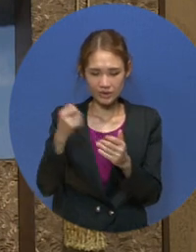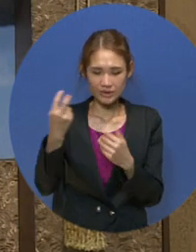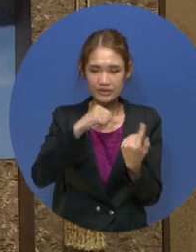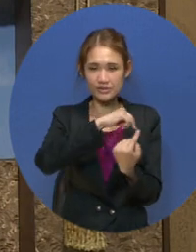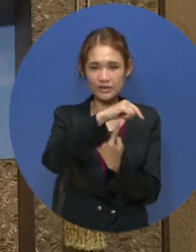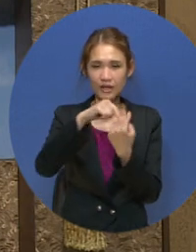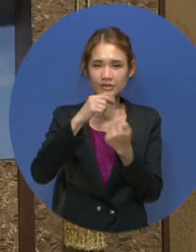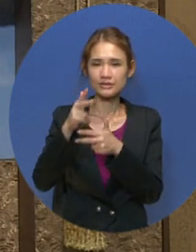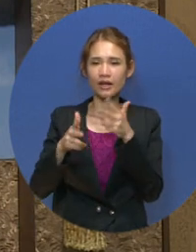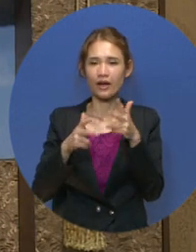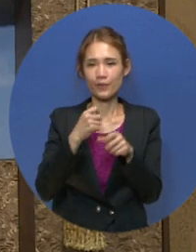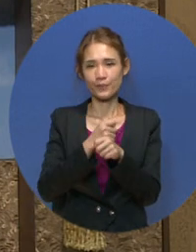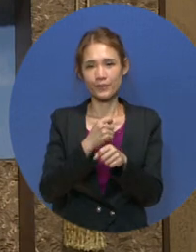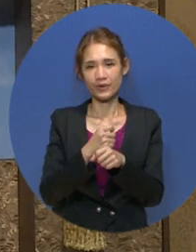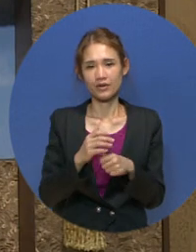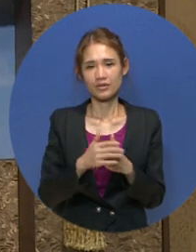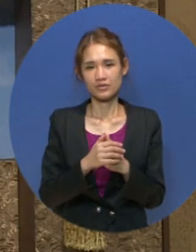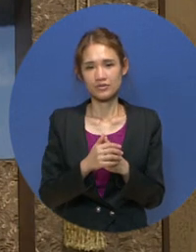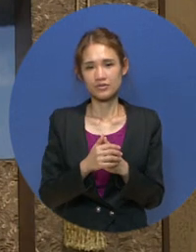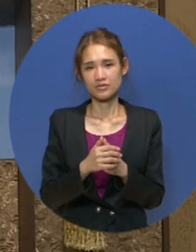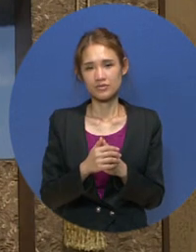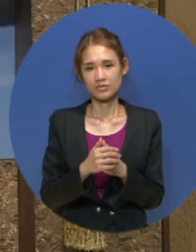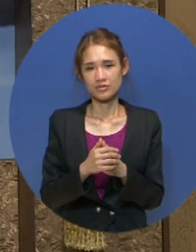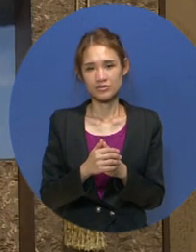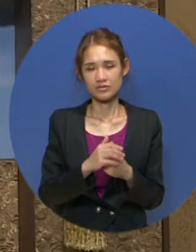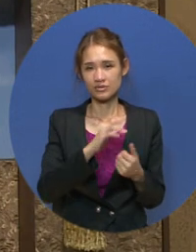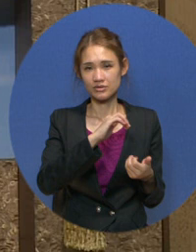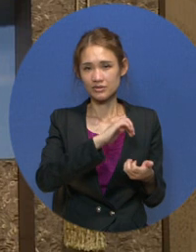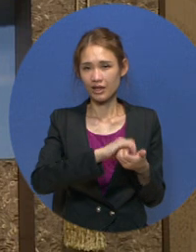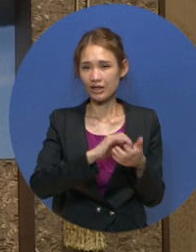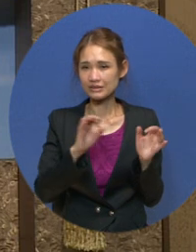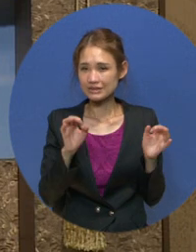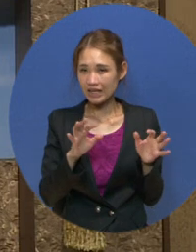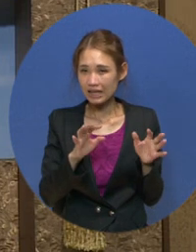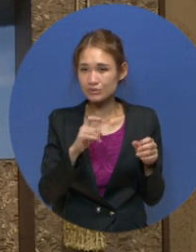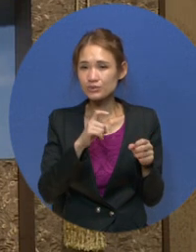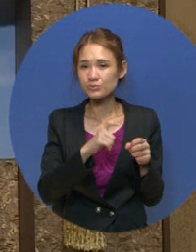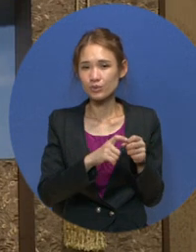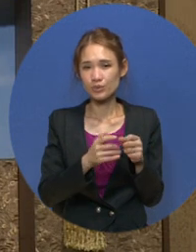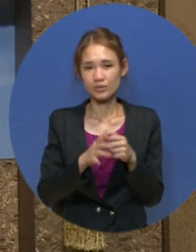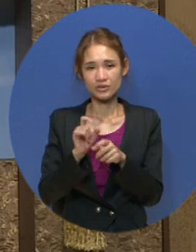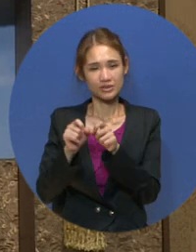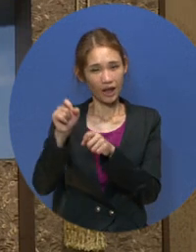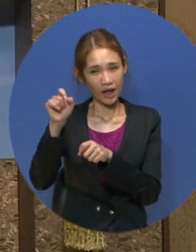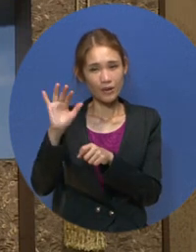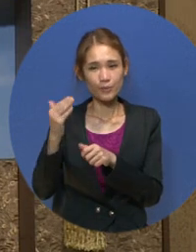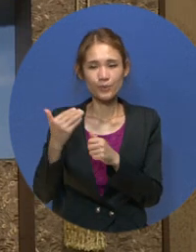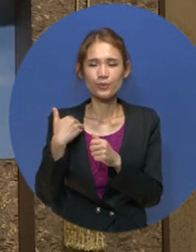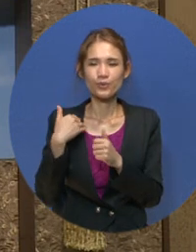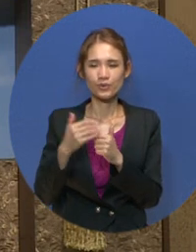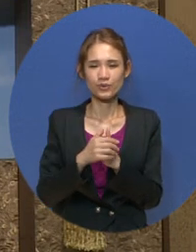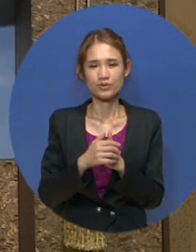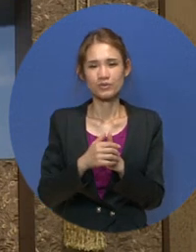사업을 시작을 했고요. 그래서 저희가 단기적인 목표일 수도 있고 장기적인 목표일 수도 있는데요.